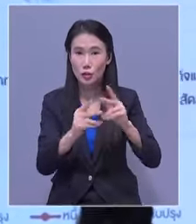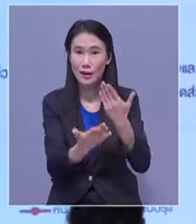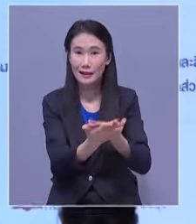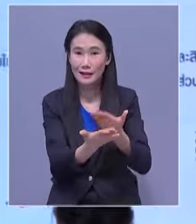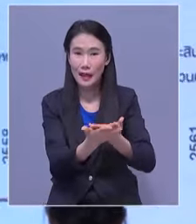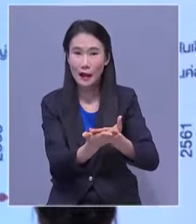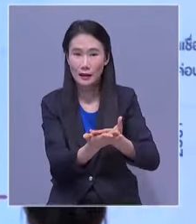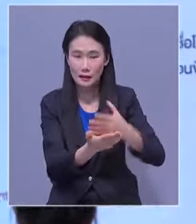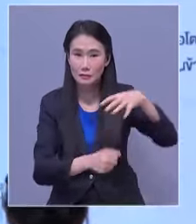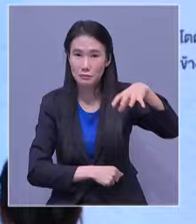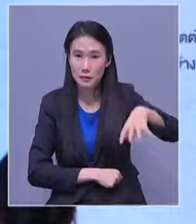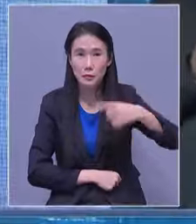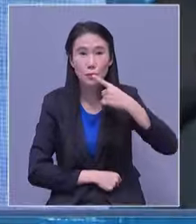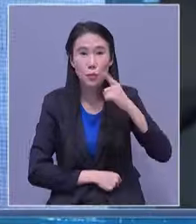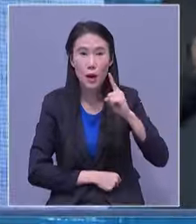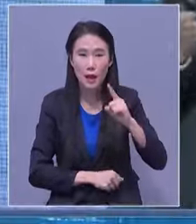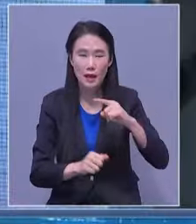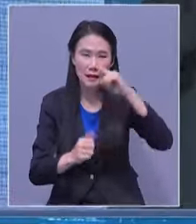อกโตแค่ 1.8